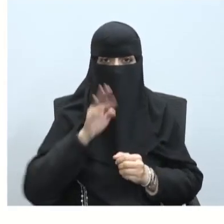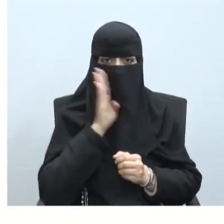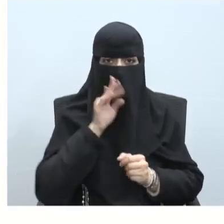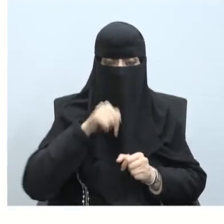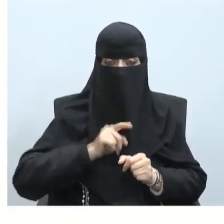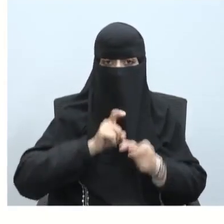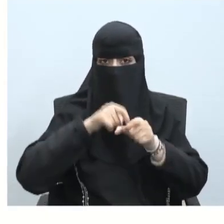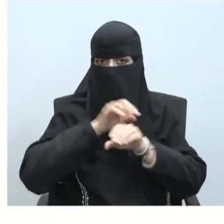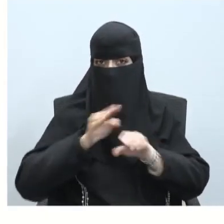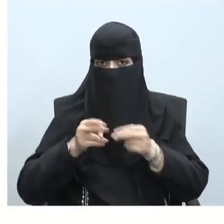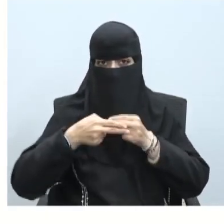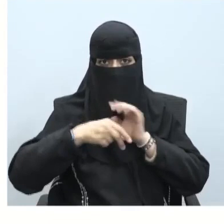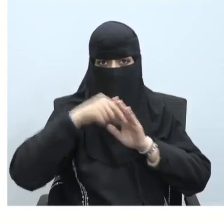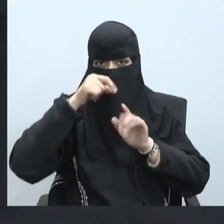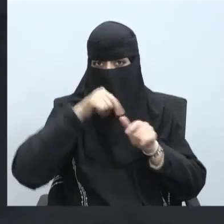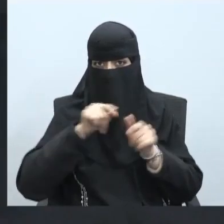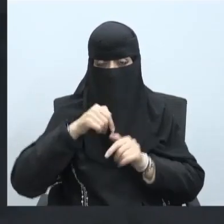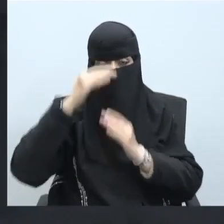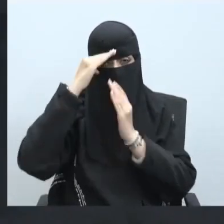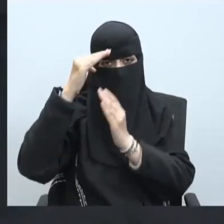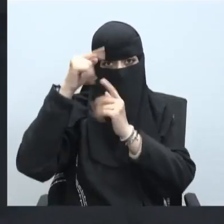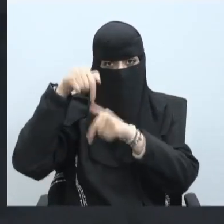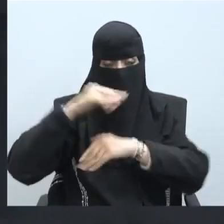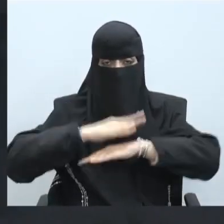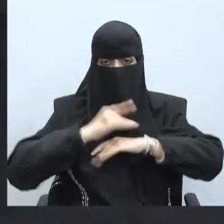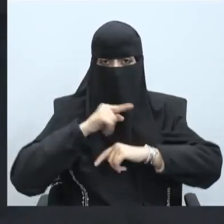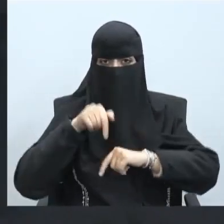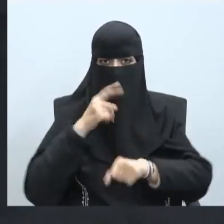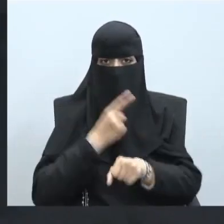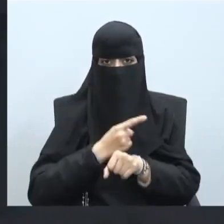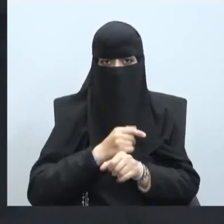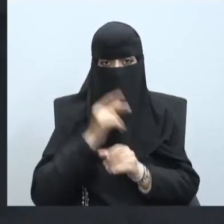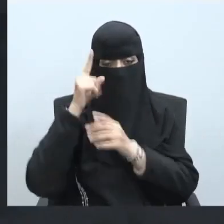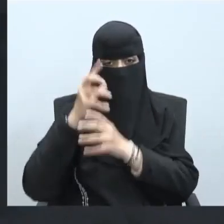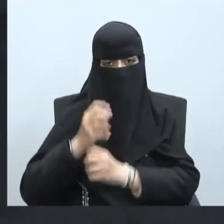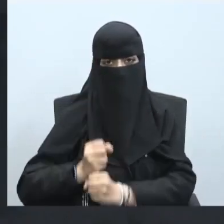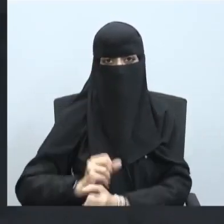نكون وصلنا لختام درسنا لهذا اليوم تقبلوا فائق التحيه والاحترام في امان الله